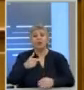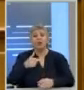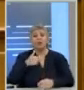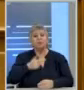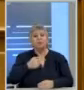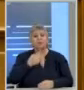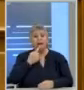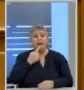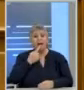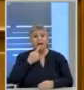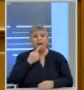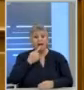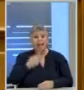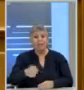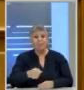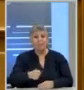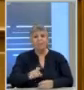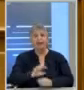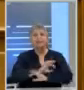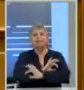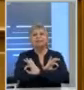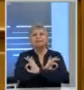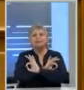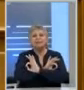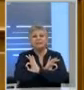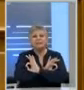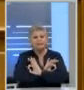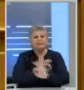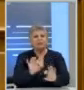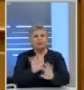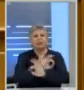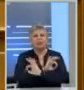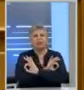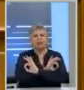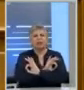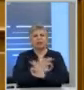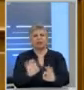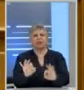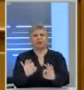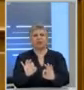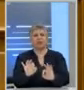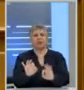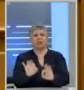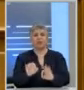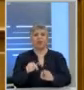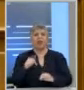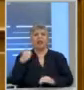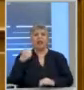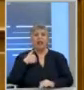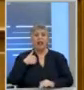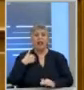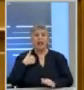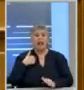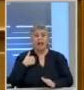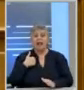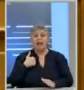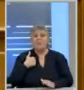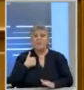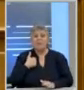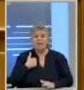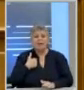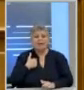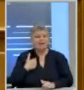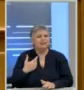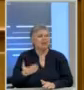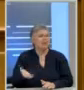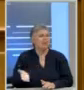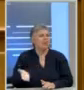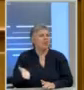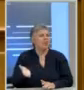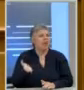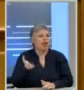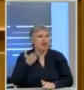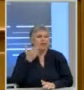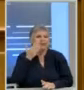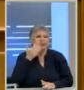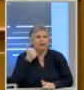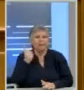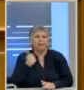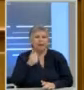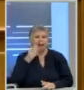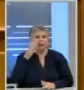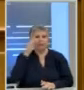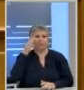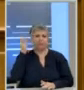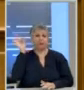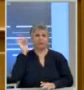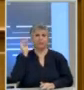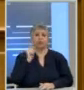τρόπο ότι δεν υπάρχει περίπτωση να νομοθετήσουμε ούτε ένα ευρώ επιπλέον μέτρα από